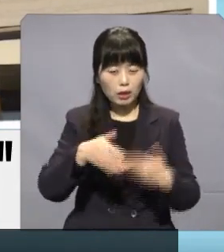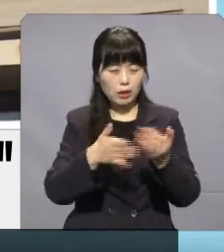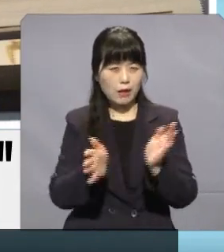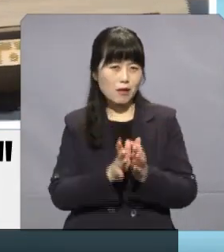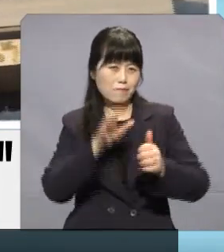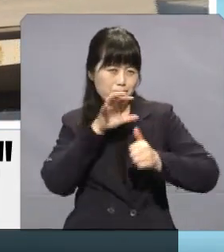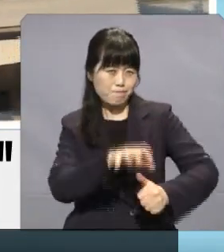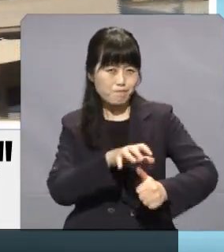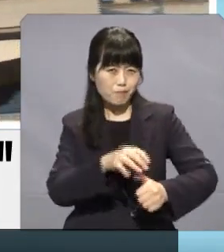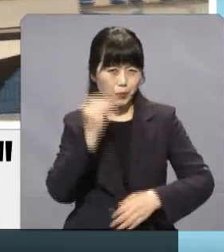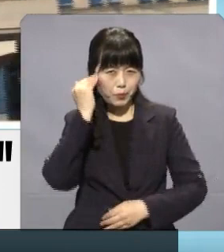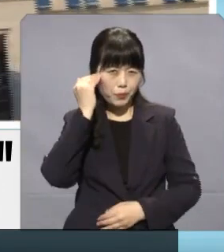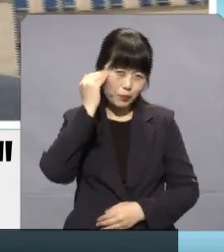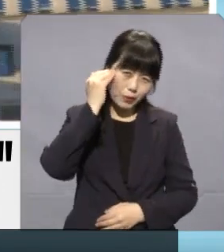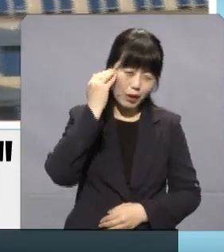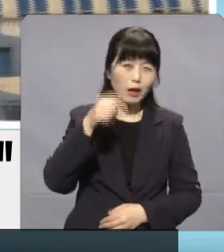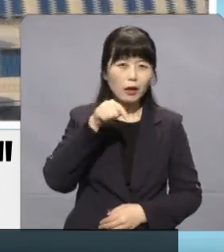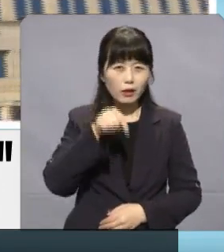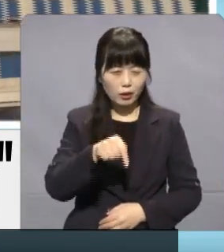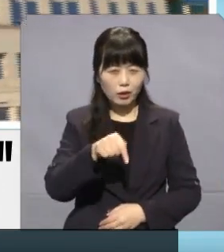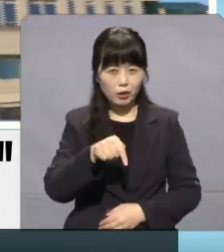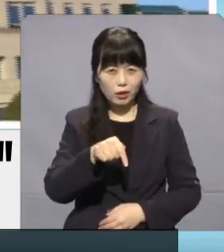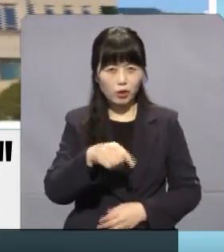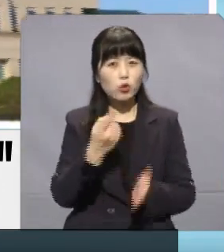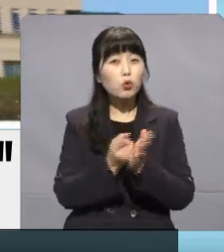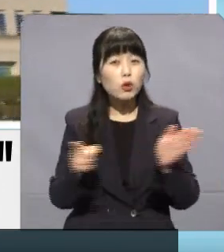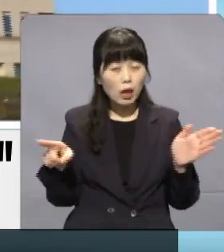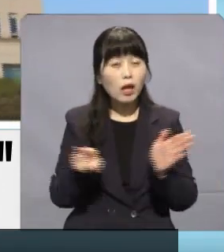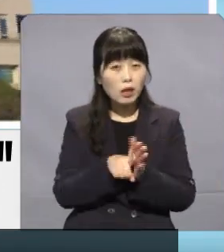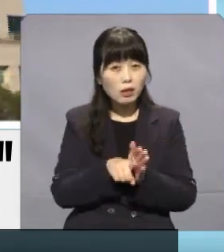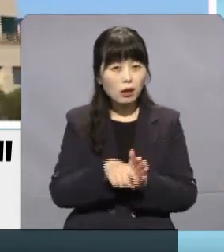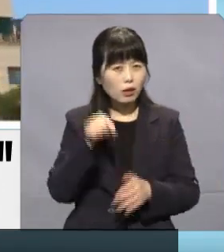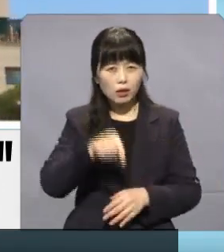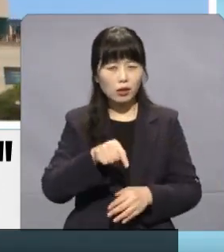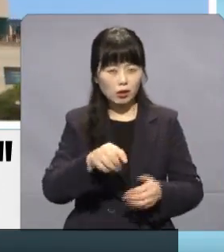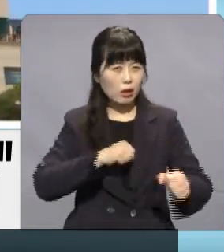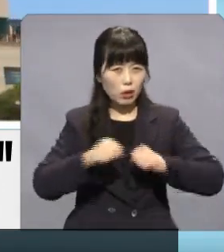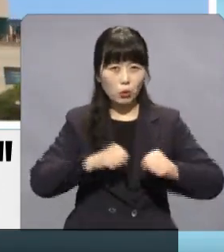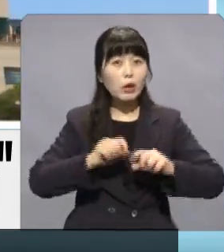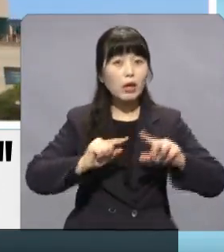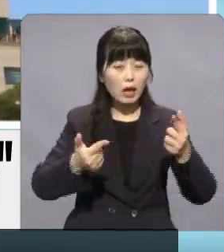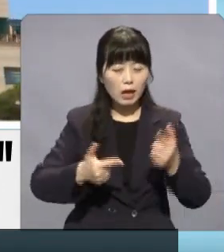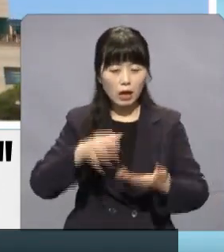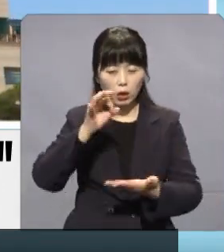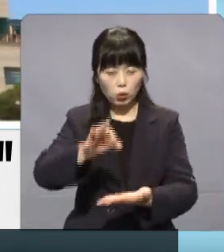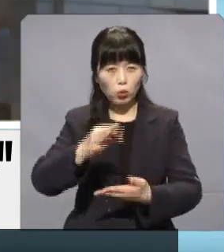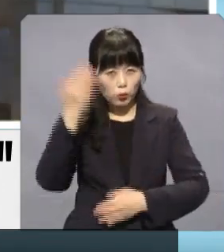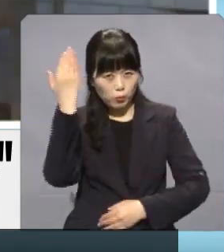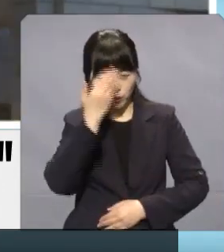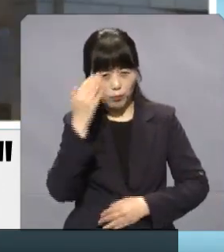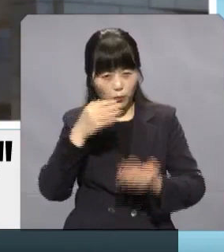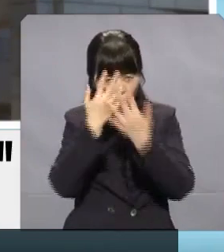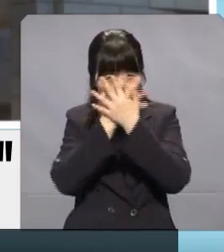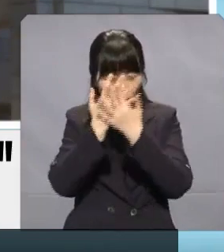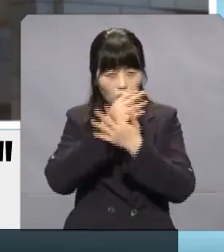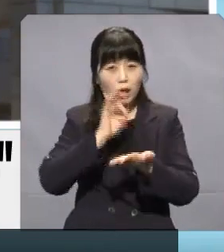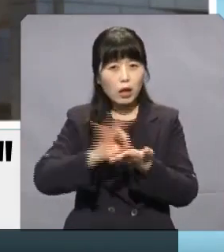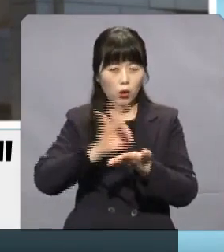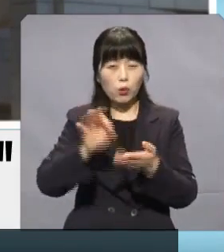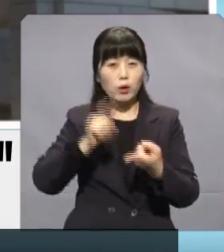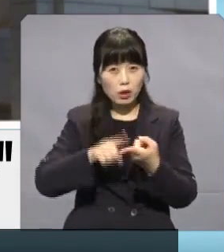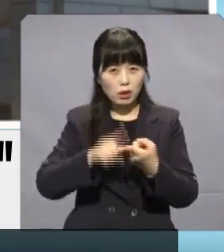단체를 압박하거나이 단체의 어떤 뭔가를 좀 위협을 가하기 위해서 이렇게 한다라기보다는 돈을 불투명하게 써왔던 부분이 있다면